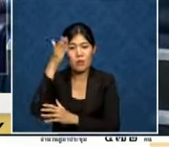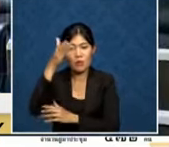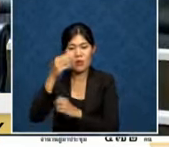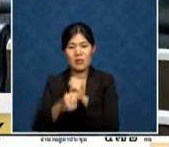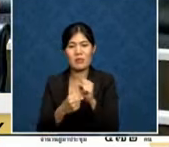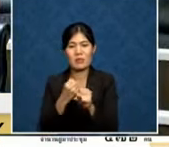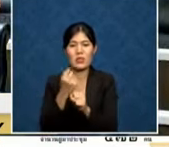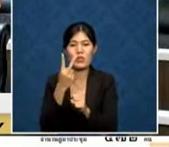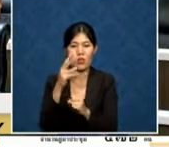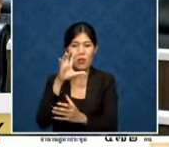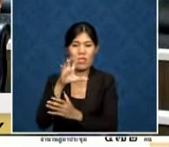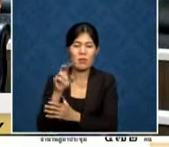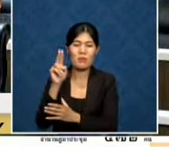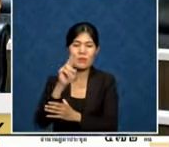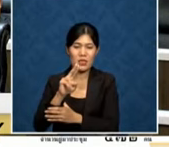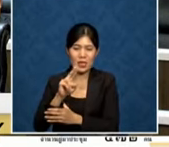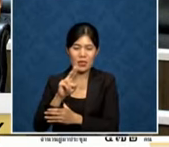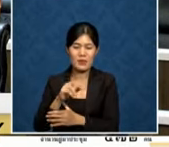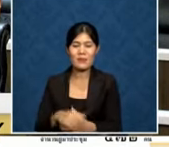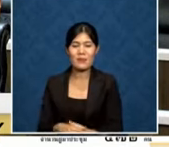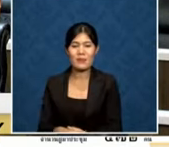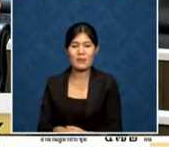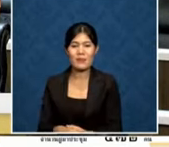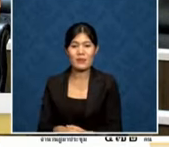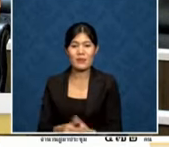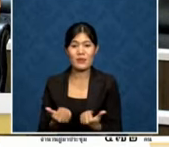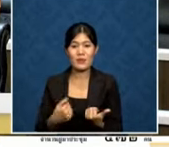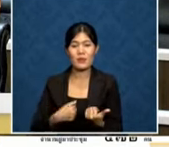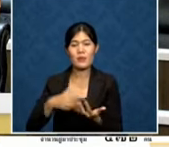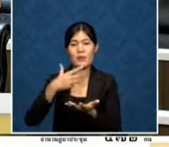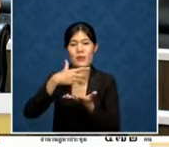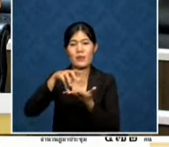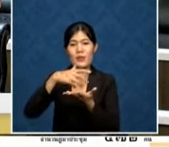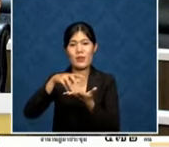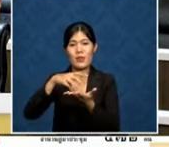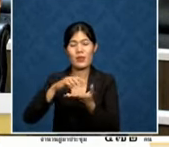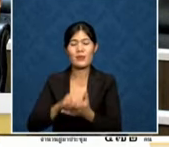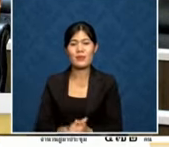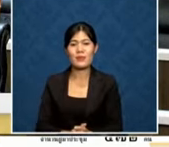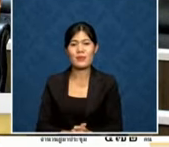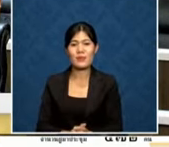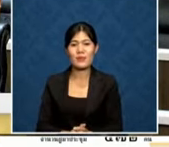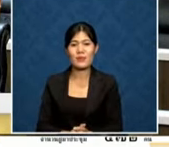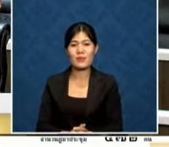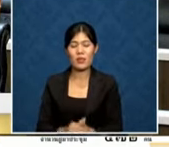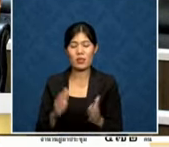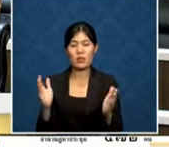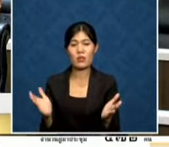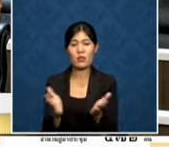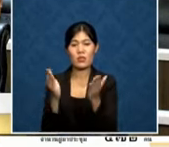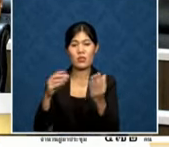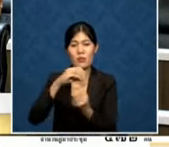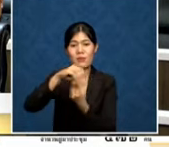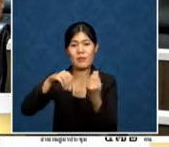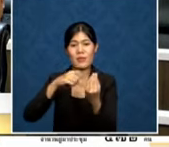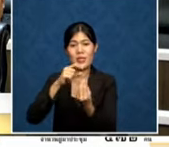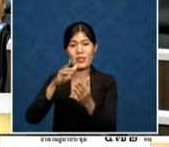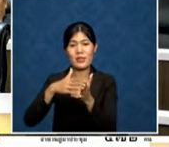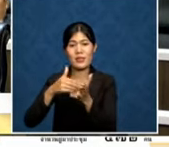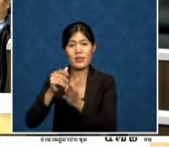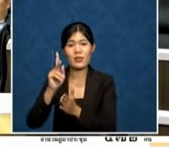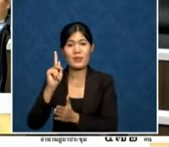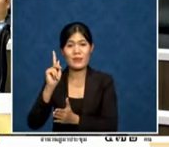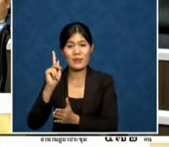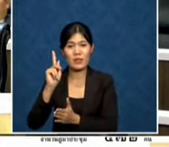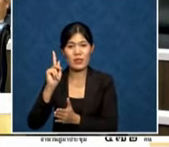ท่านทานครับจากที่ผมพูดมาทั้งหมดครับจะเห็นได้อย่างชัดเจนเลยว่าการส่งเสริมเศรษฐกิจสีเขียวในประเทศโดย